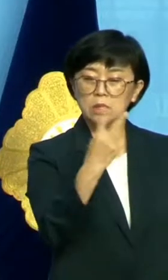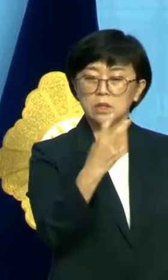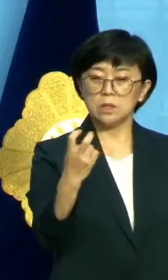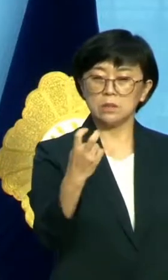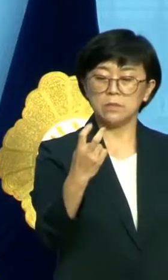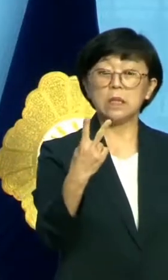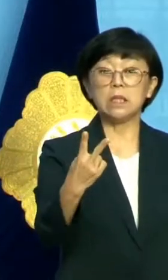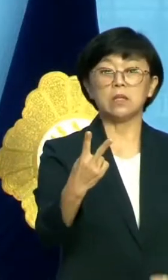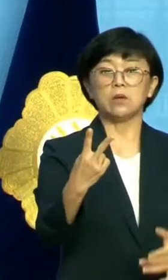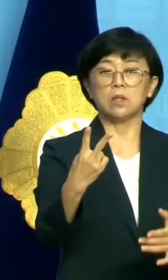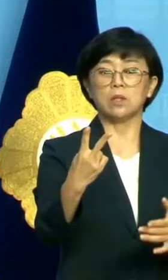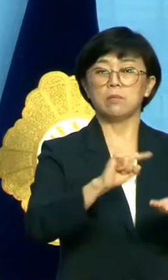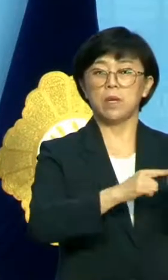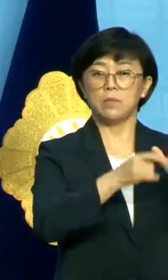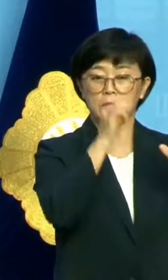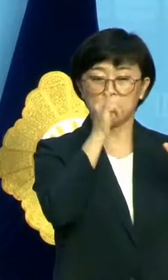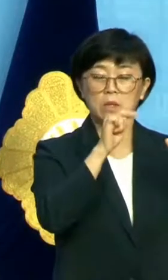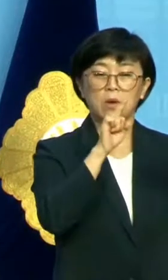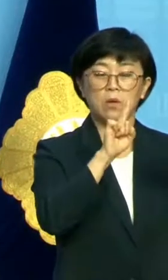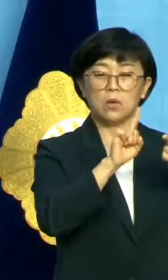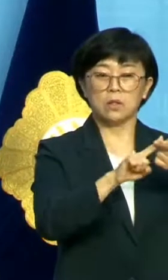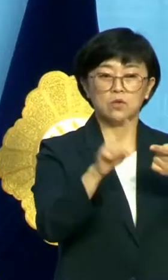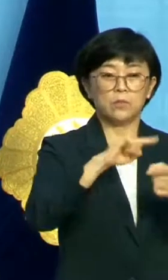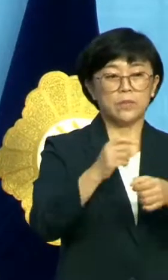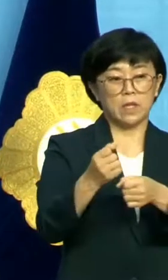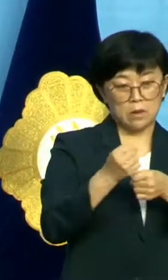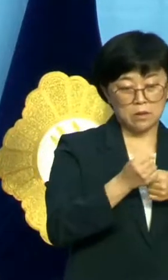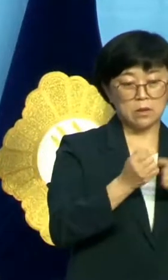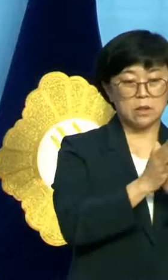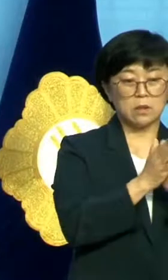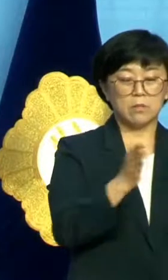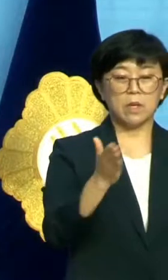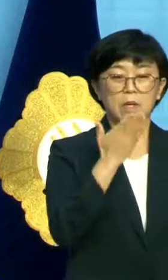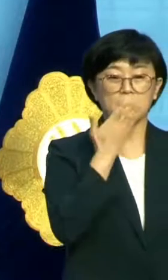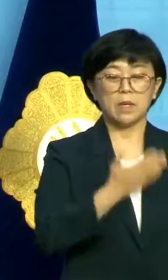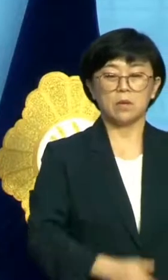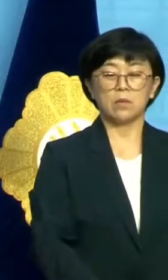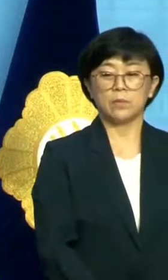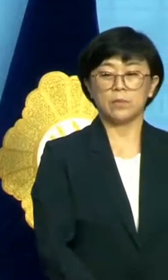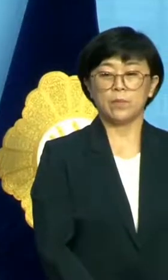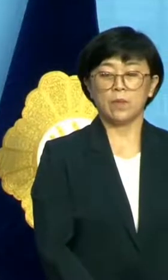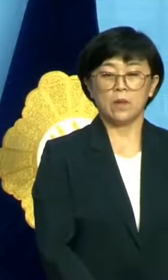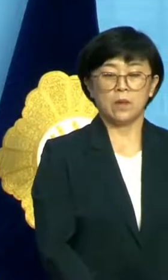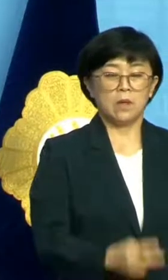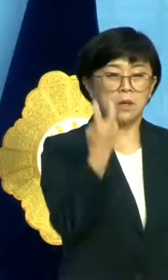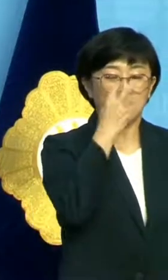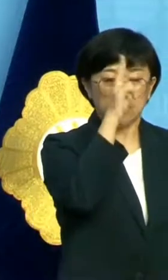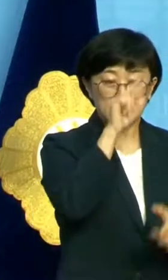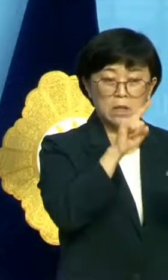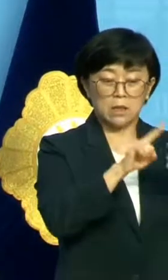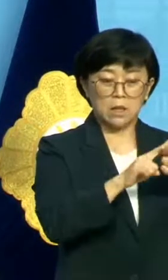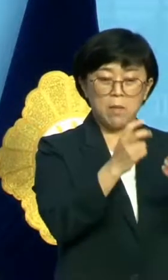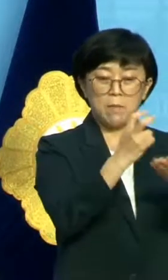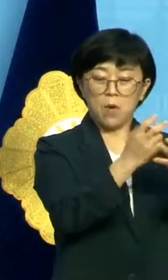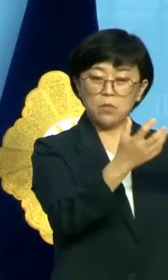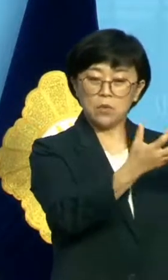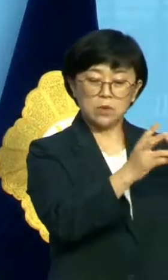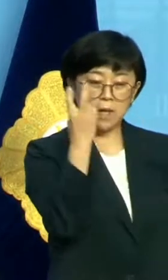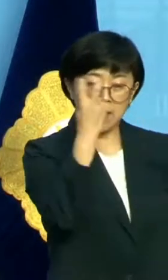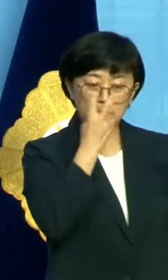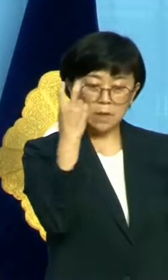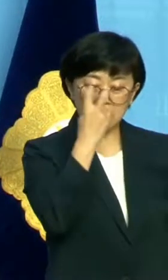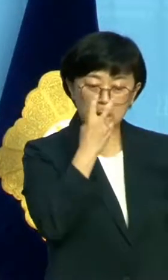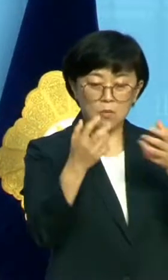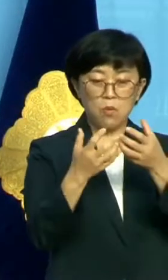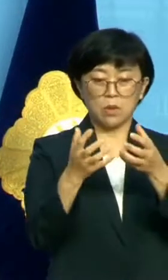2022년에 하겠다고 했는데 이런 부분을 좀더 당겨서 시행할 수 있도록 노력하고 검찰에 대한 법무부 및 감사원의